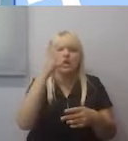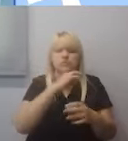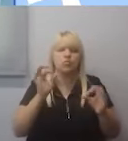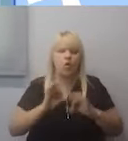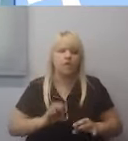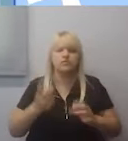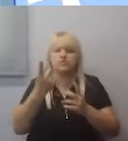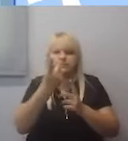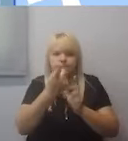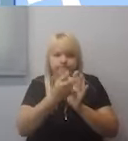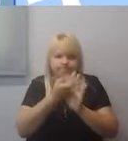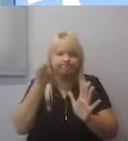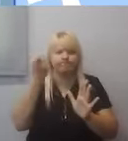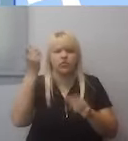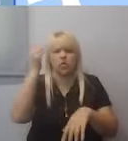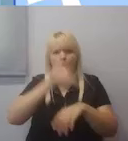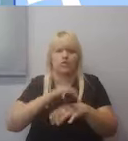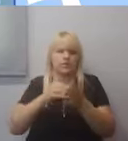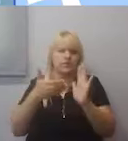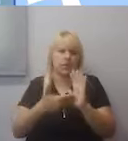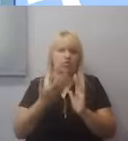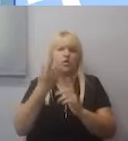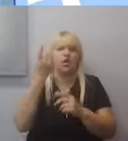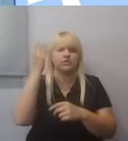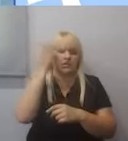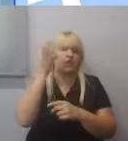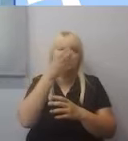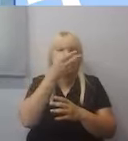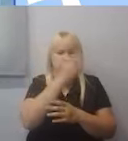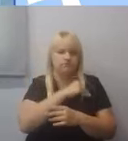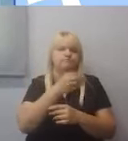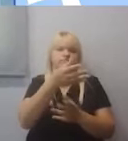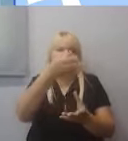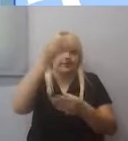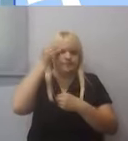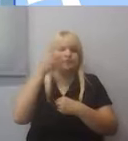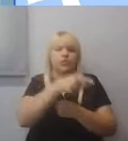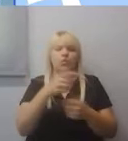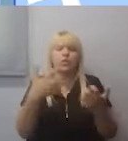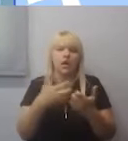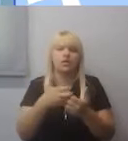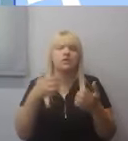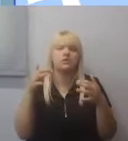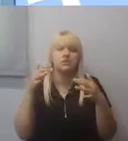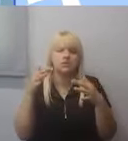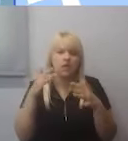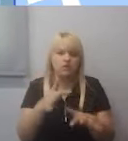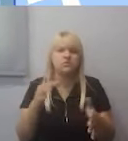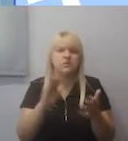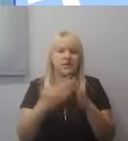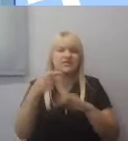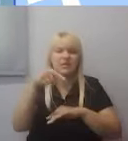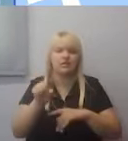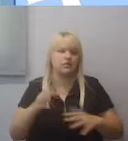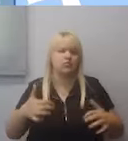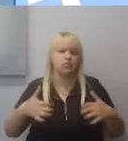šādām te konkrētām situācijām un karadarbība pilsētā nu tās ir šausmas ja tas ir tad kauja apdzīvotā